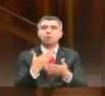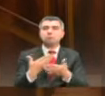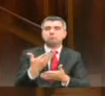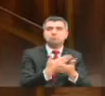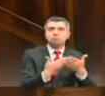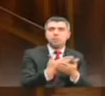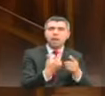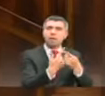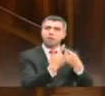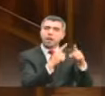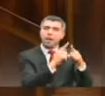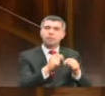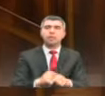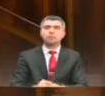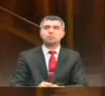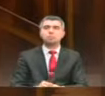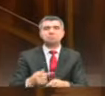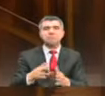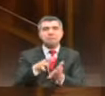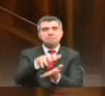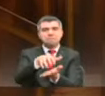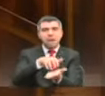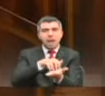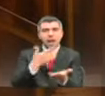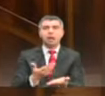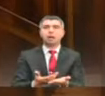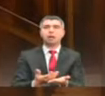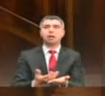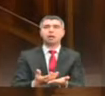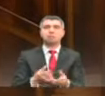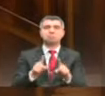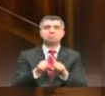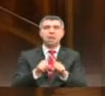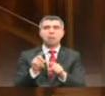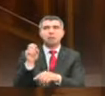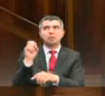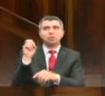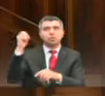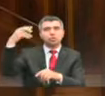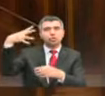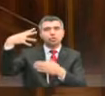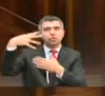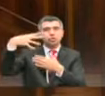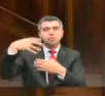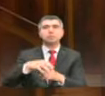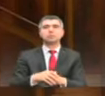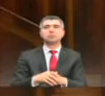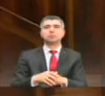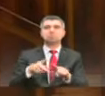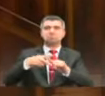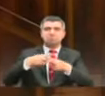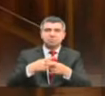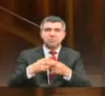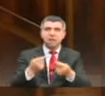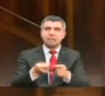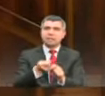في مختلف المجالات، مجال الفلاحة، مجال الطاقات، مجال المعادن، مجال الصيد